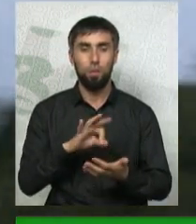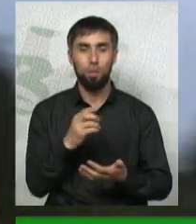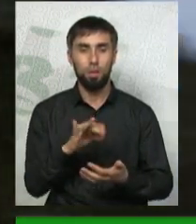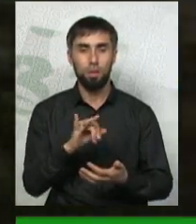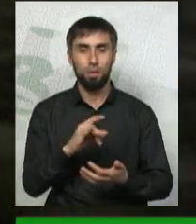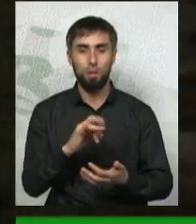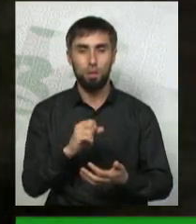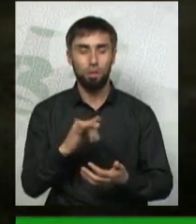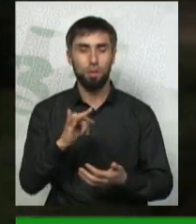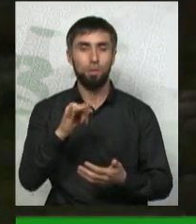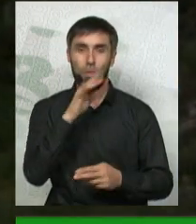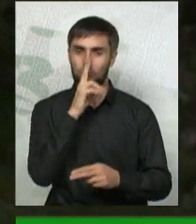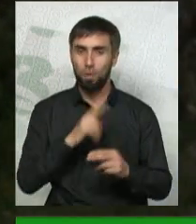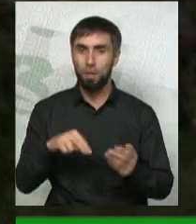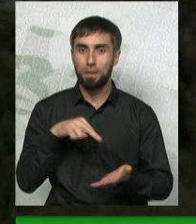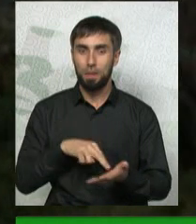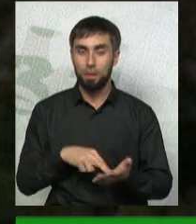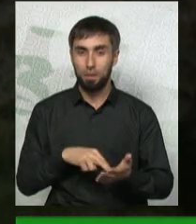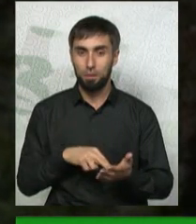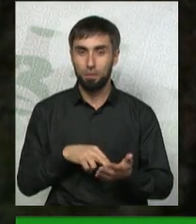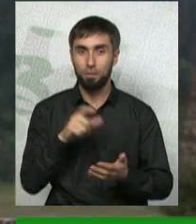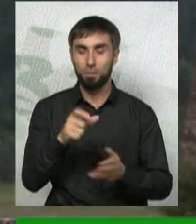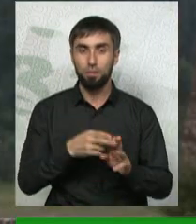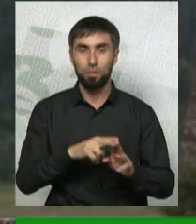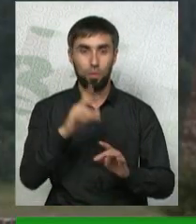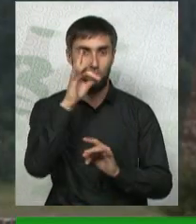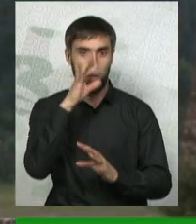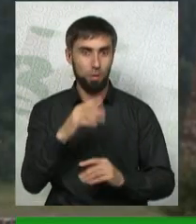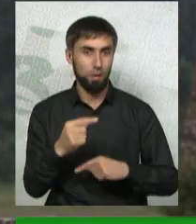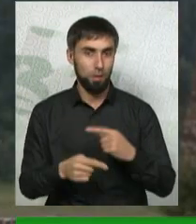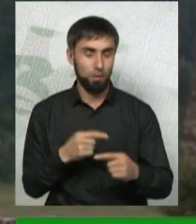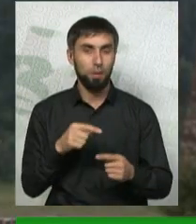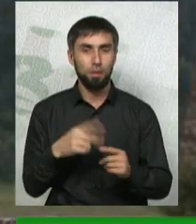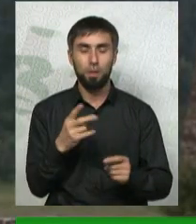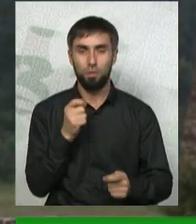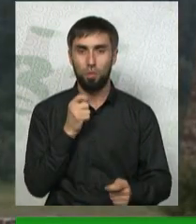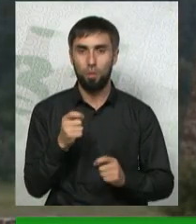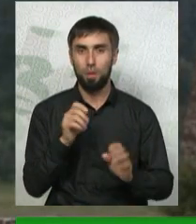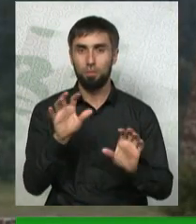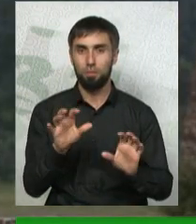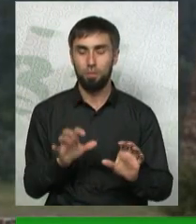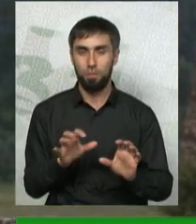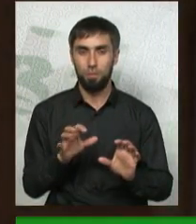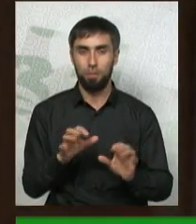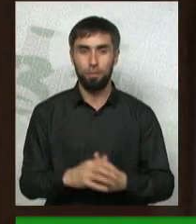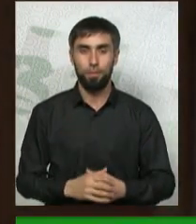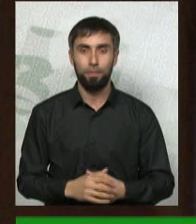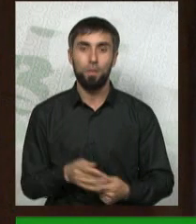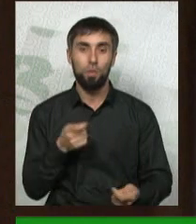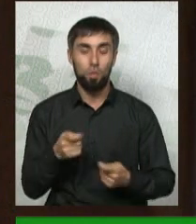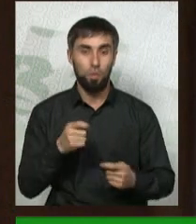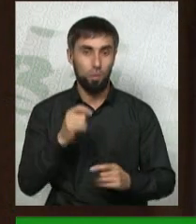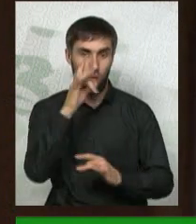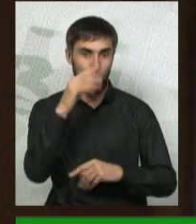утери культурных ценностей необходимо соблюдать ряд правил, которые прописаны в 73-м федеральном законе. Управление